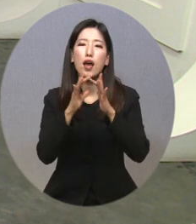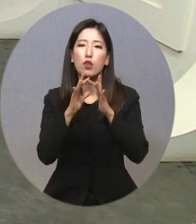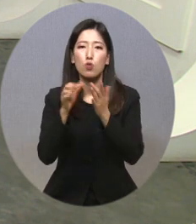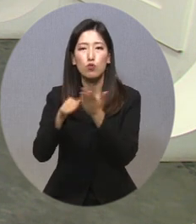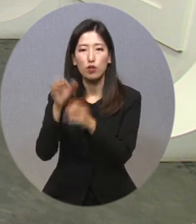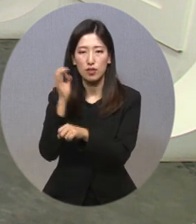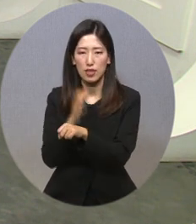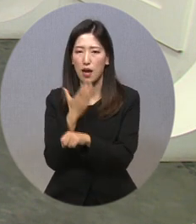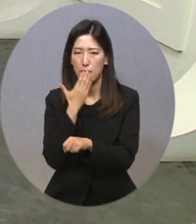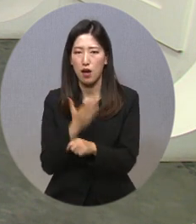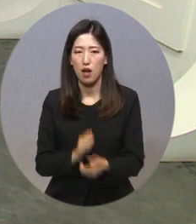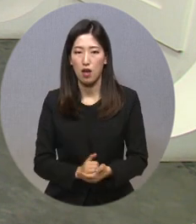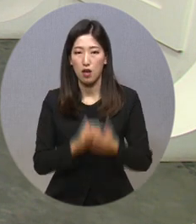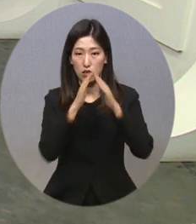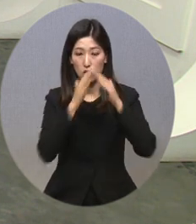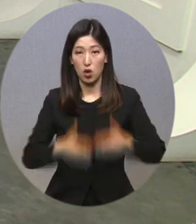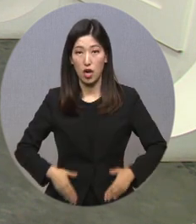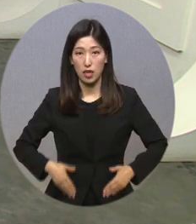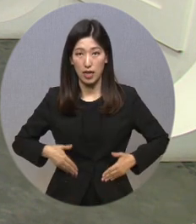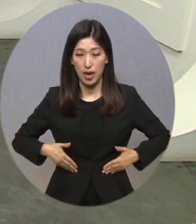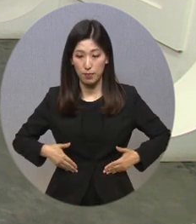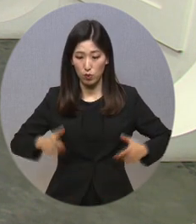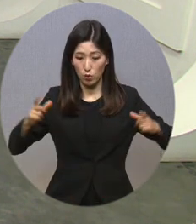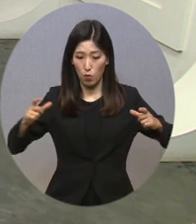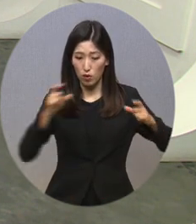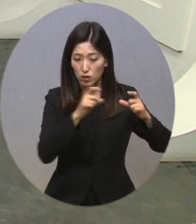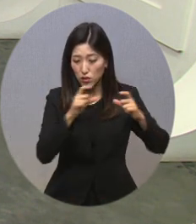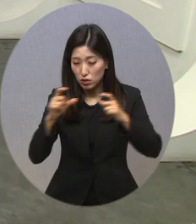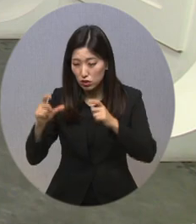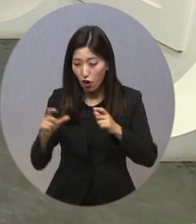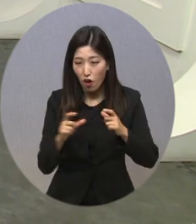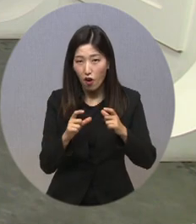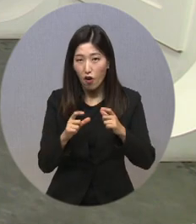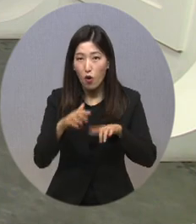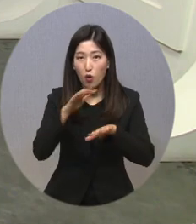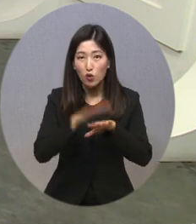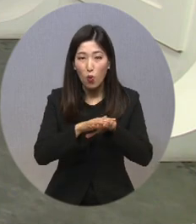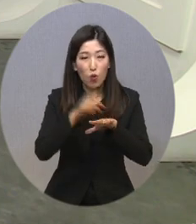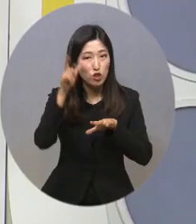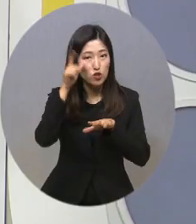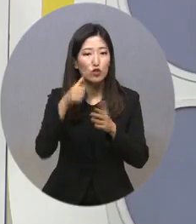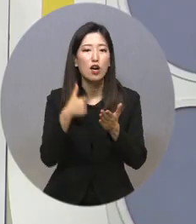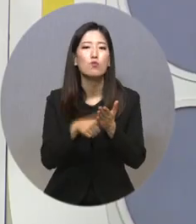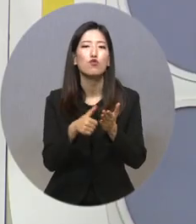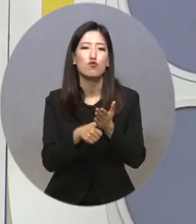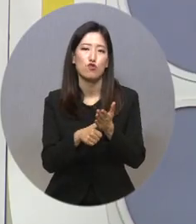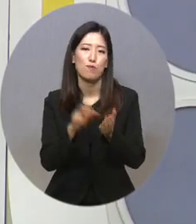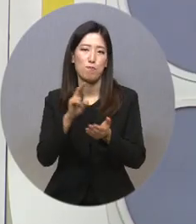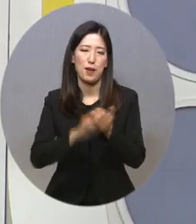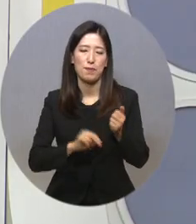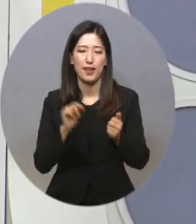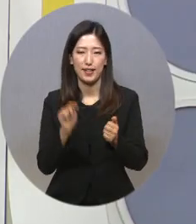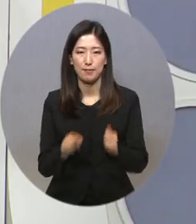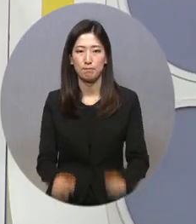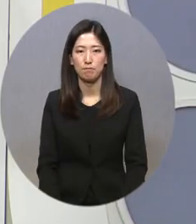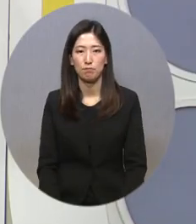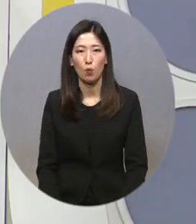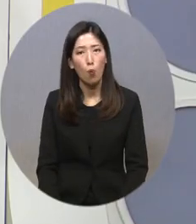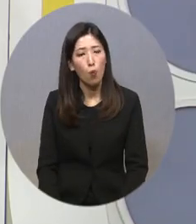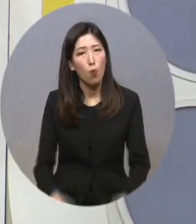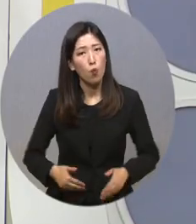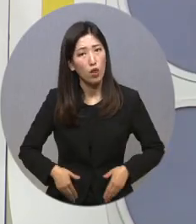시군에서 생산된 지역 대표 농축수산물을 20점 대에 판매하고 있습니다. 네. 아니, 그러면 그